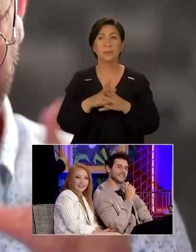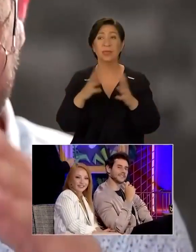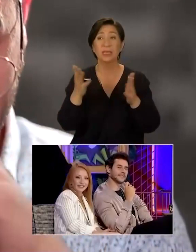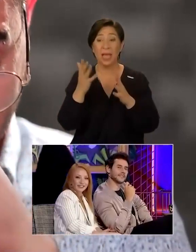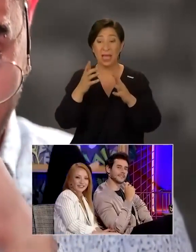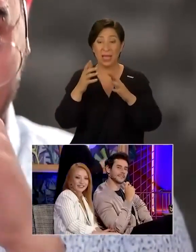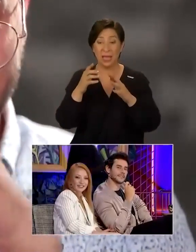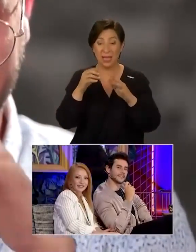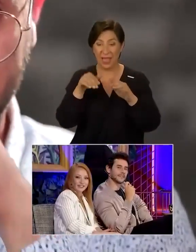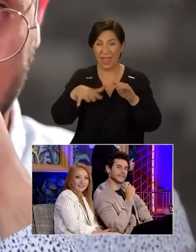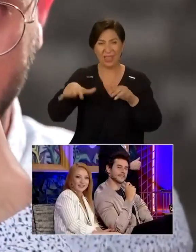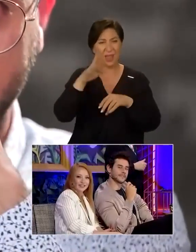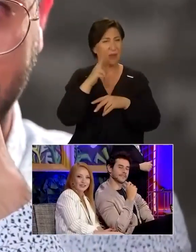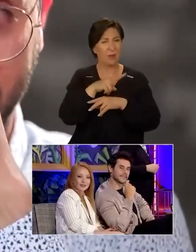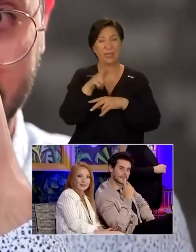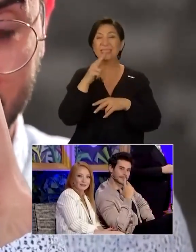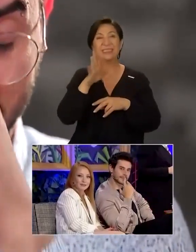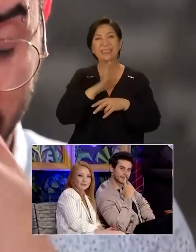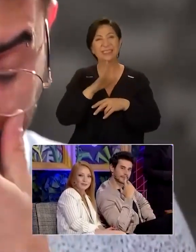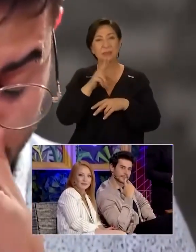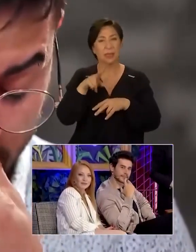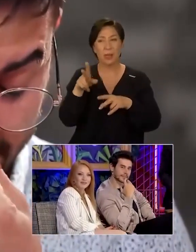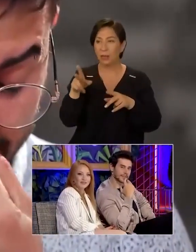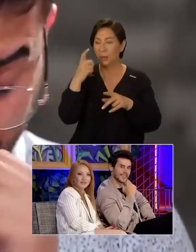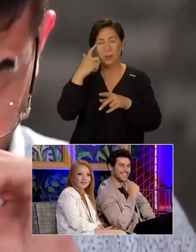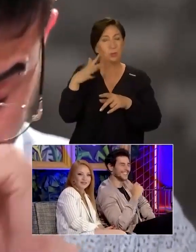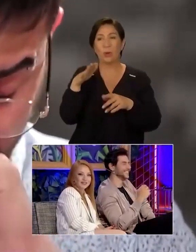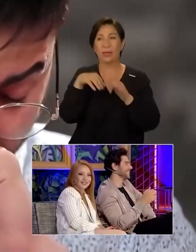Yani Rabia'nın etrafa bakışı beni mahvetti zaten.